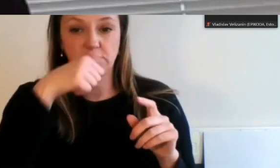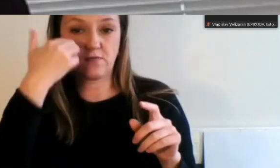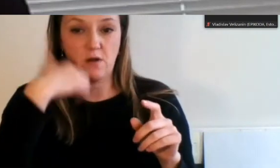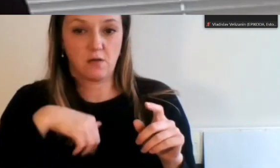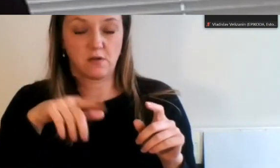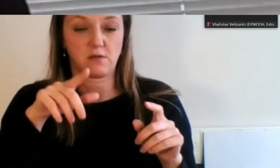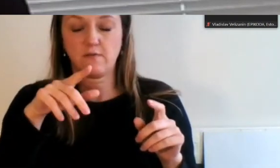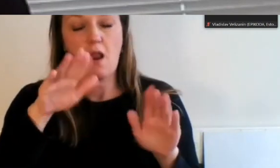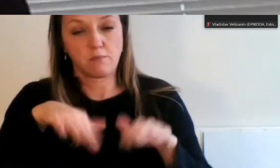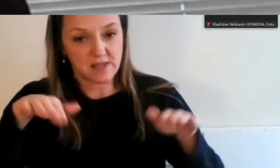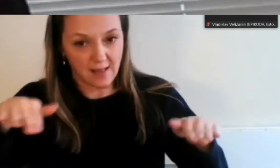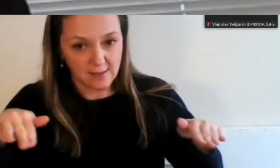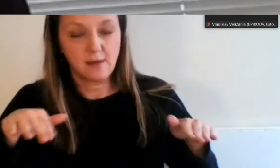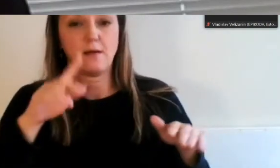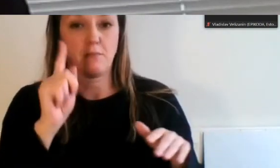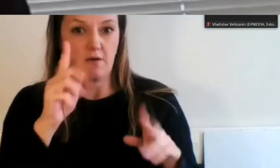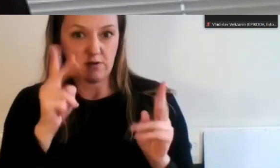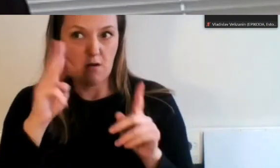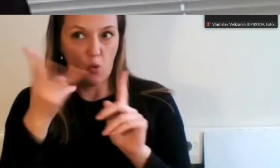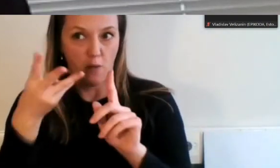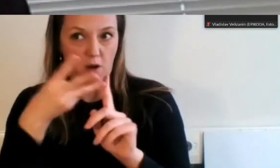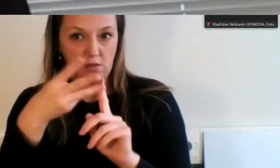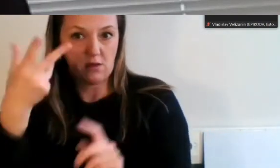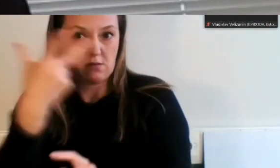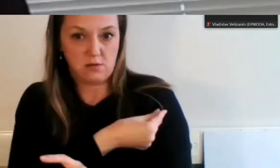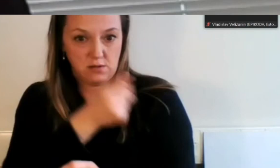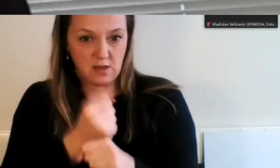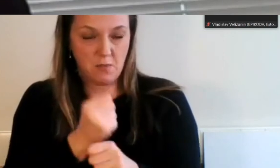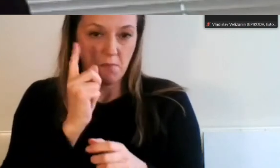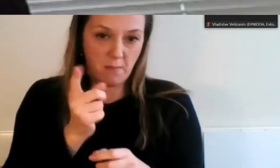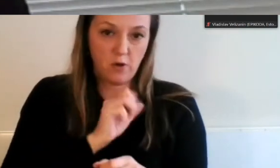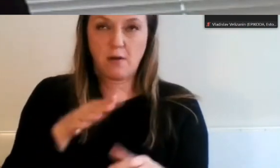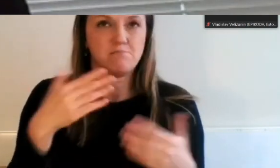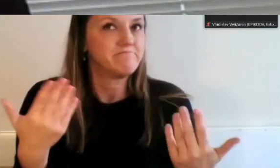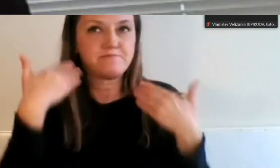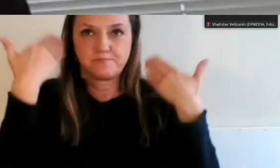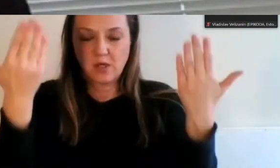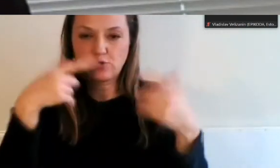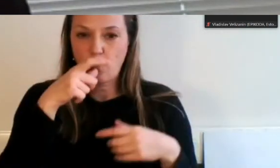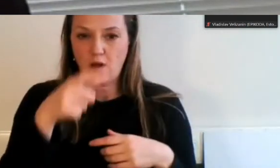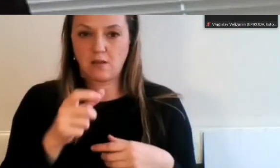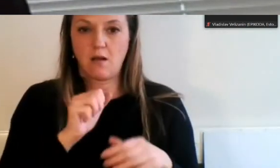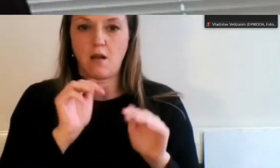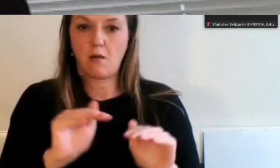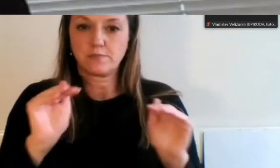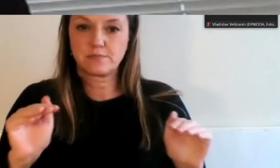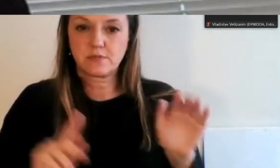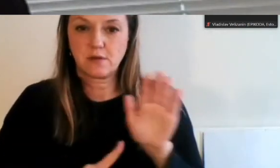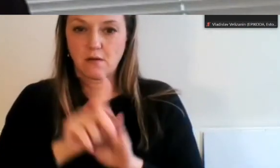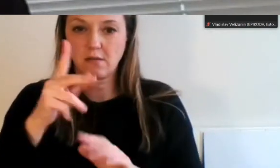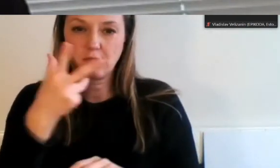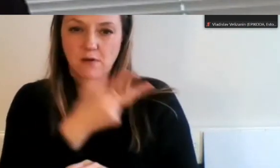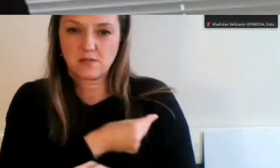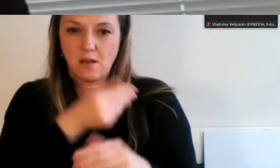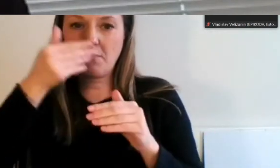et ei saa kokku loetud, siis on ilmselt väga hea kaitse. Aga kõik, mis jääb sinna vahepeale, meil ei ole väga head